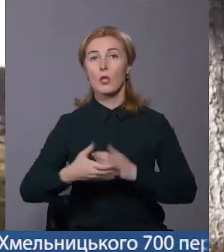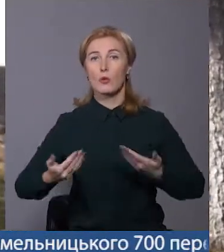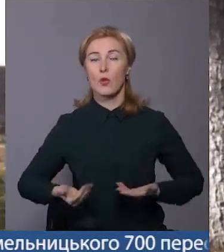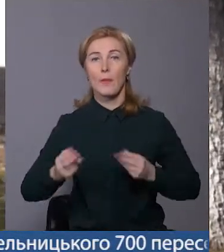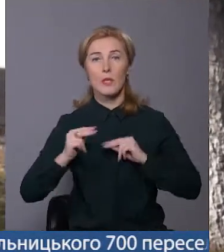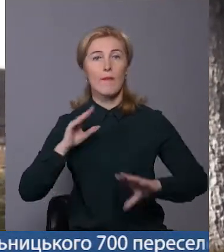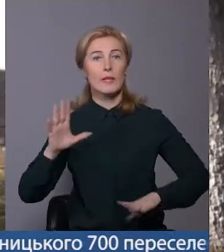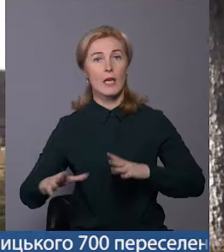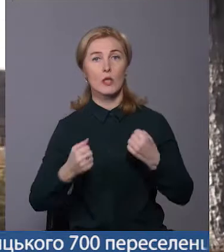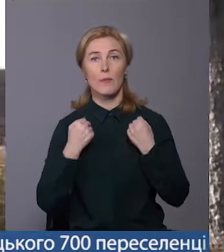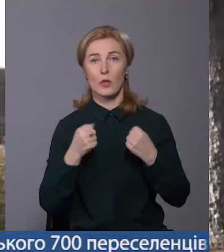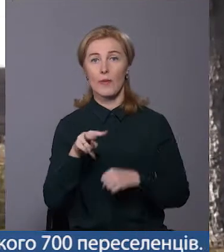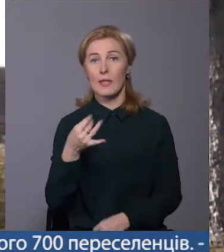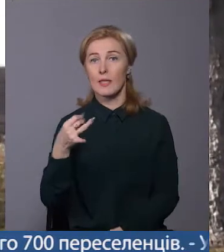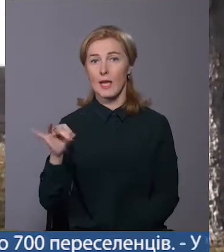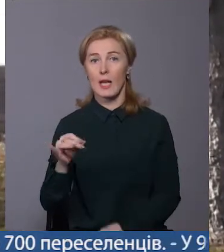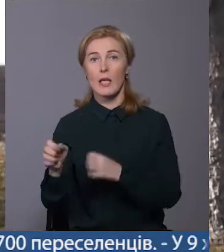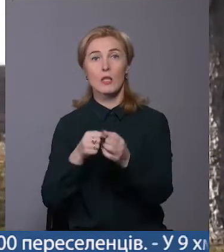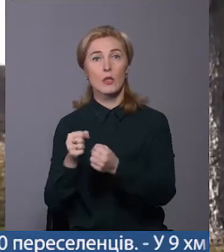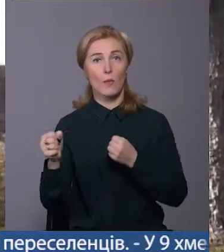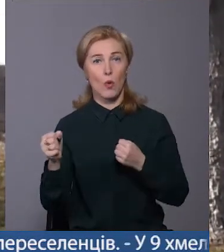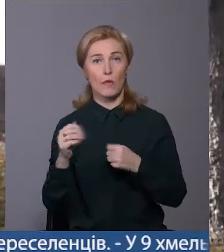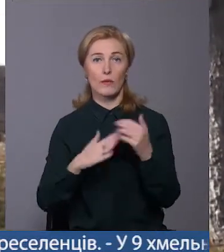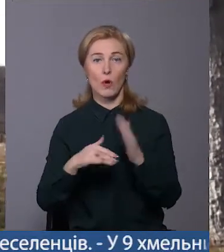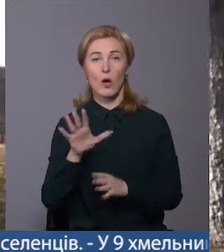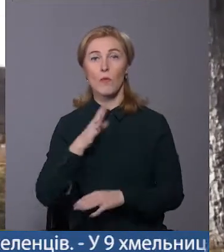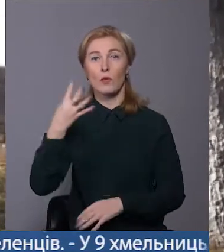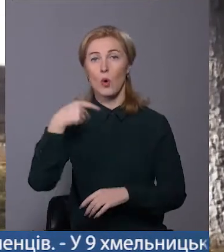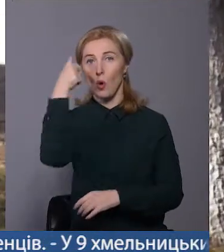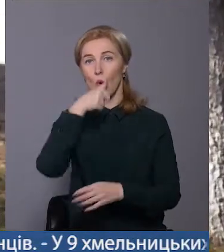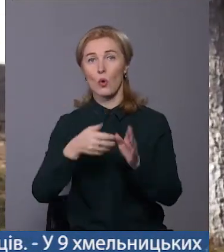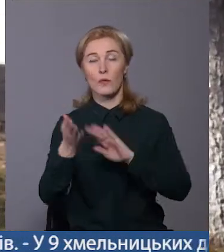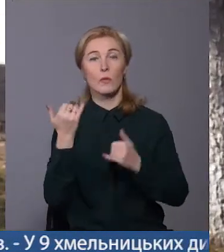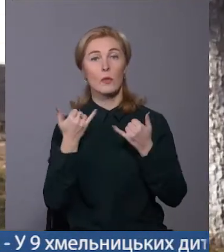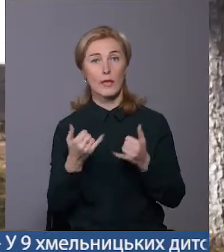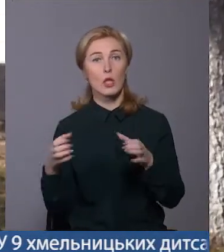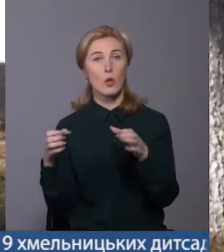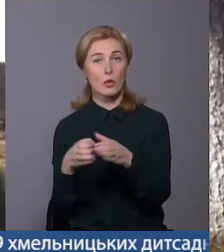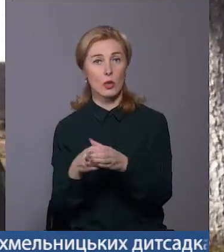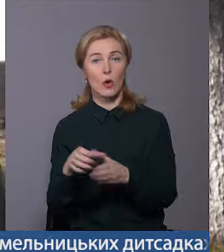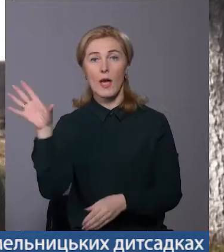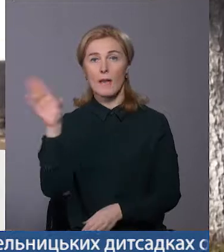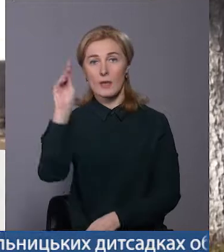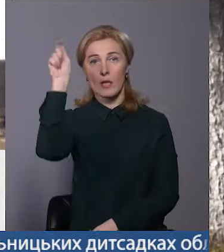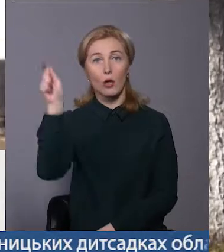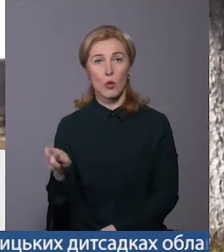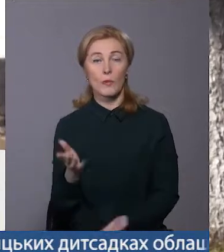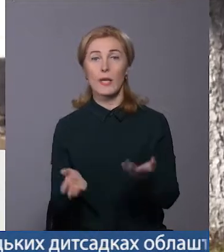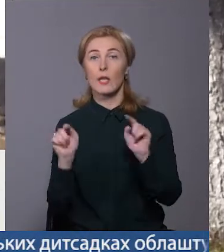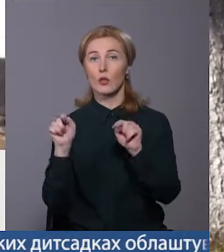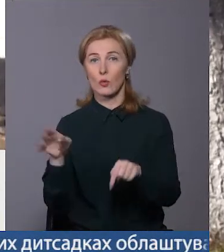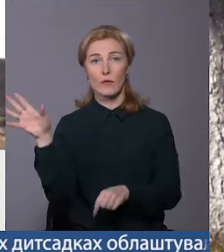працював тренером спортивного ліцею. Зброю в руках тримав 40 років тому, нині у строю. Всі хлопці, які тут, всі